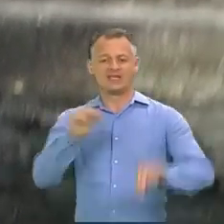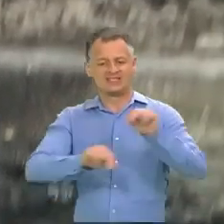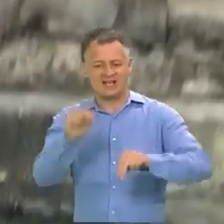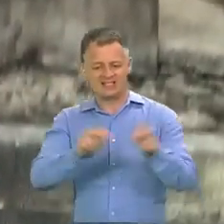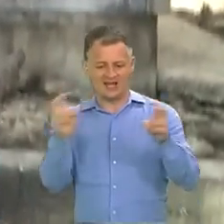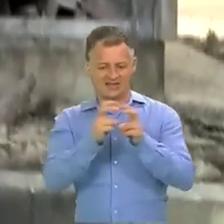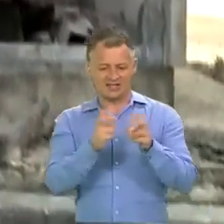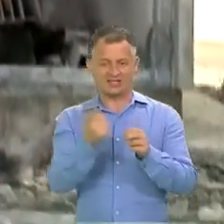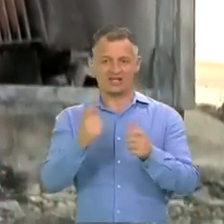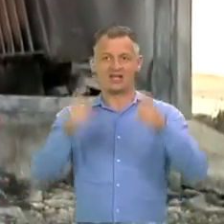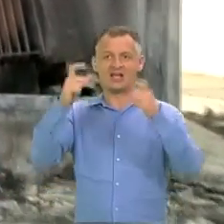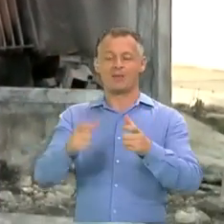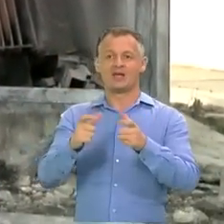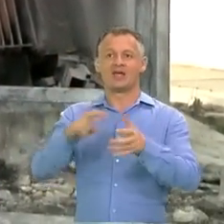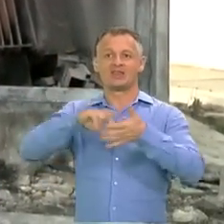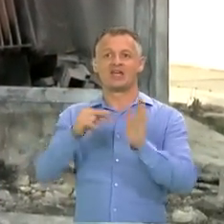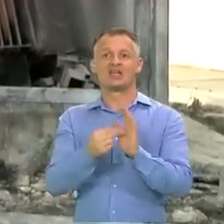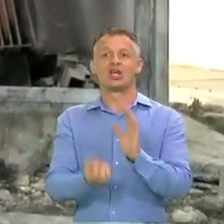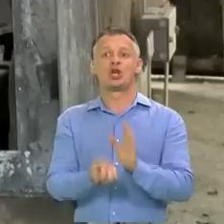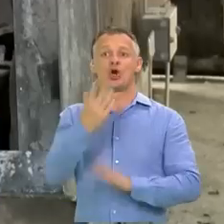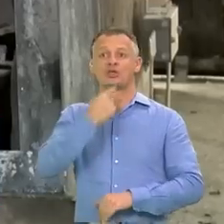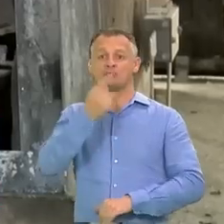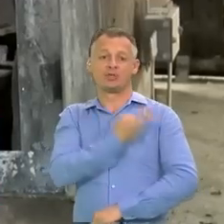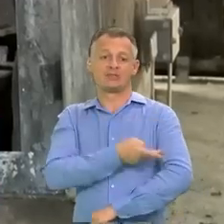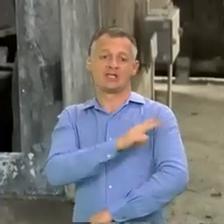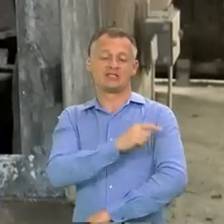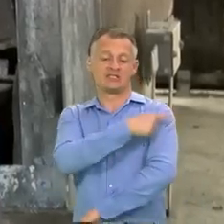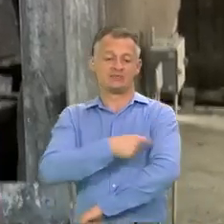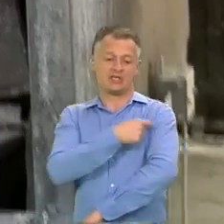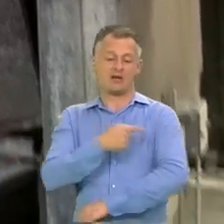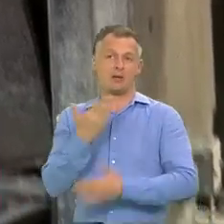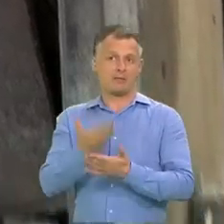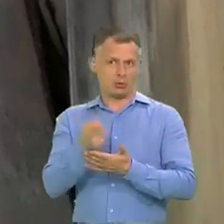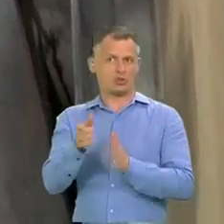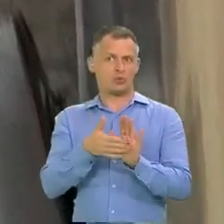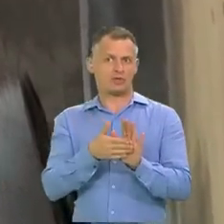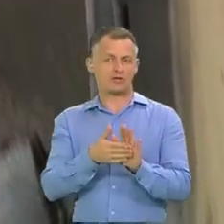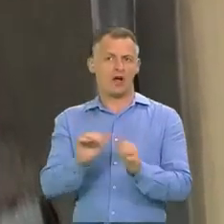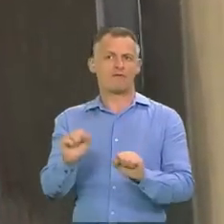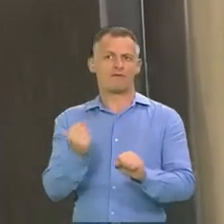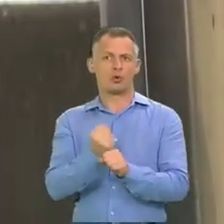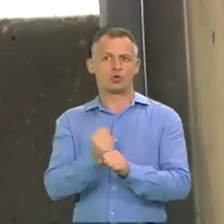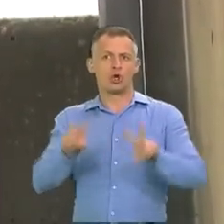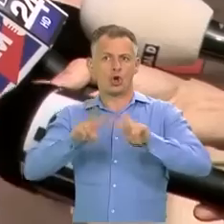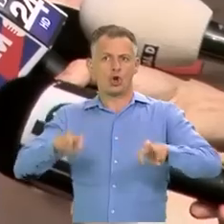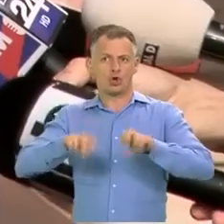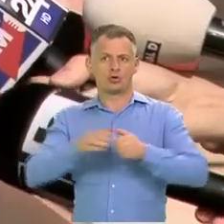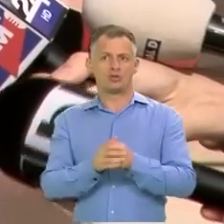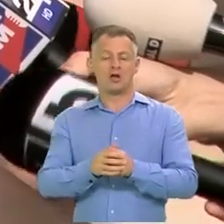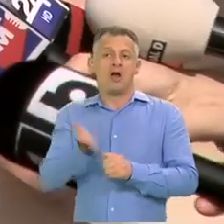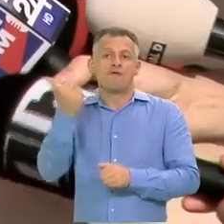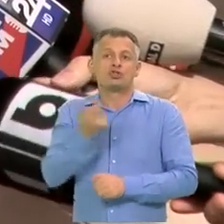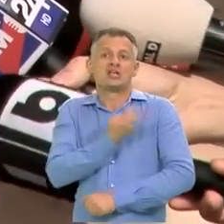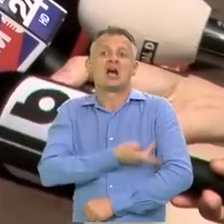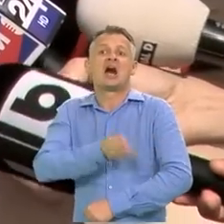din camera tehnică este nouă, spun reprezentanții spitalului. Din acest motiv a fost demarată o anchetă. Era în garanție, era nou,